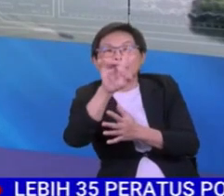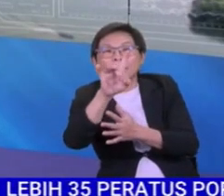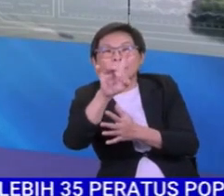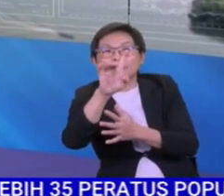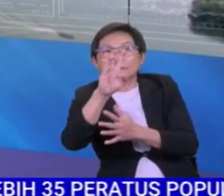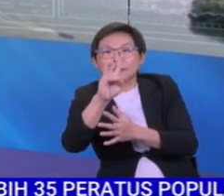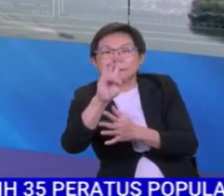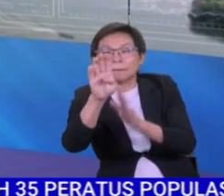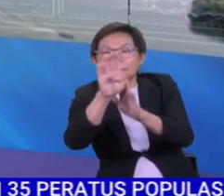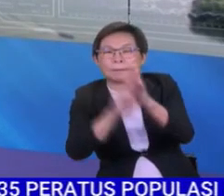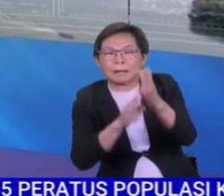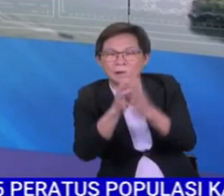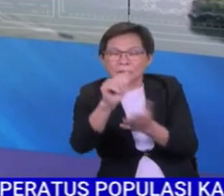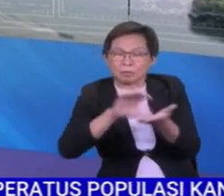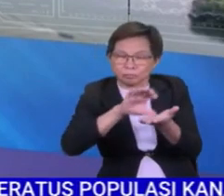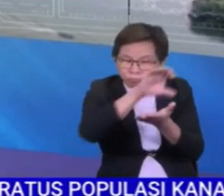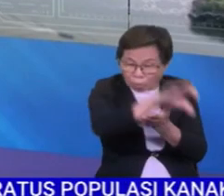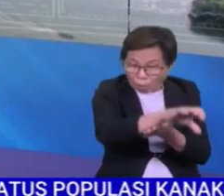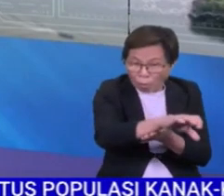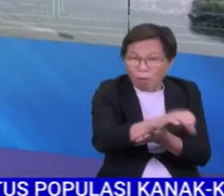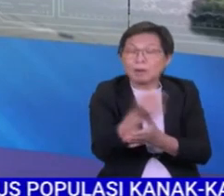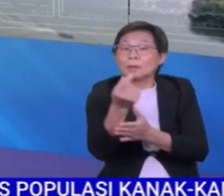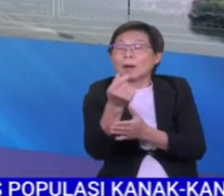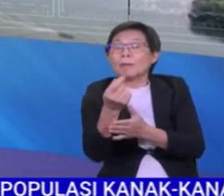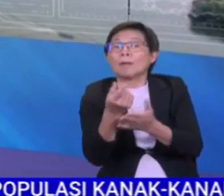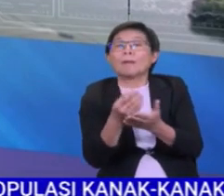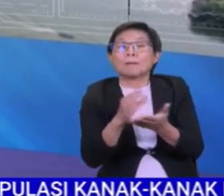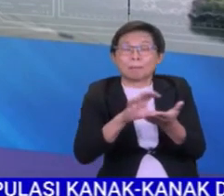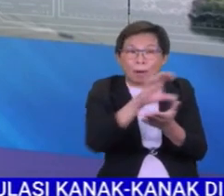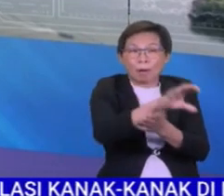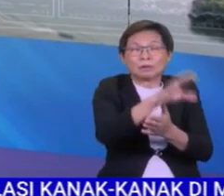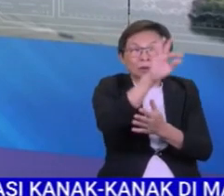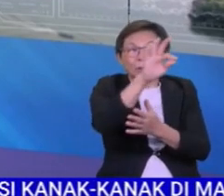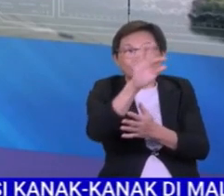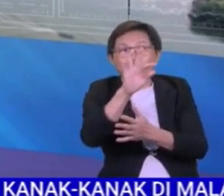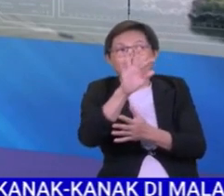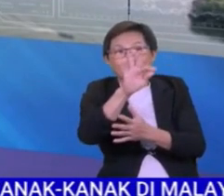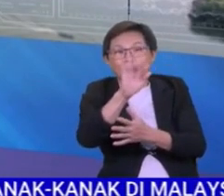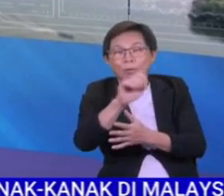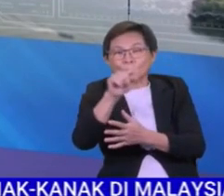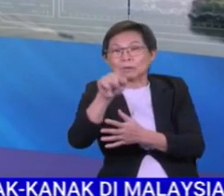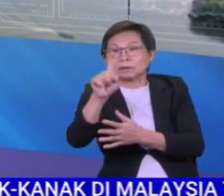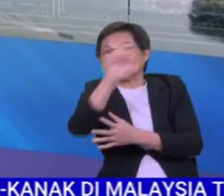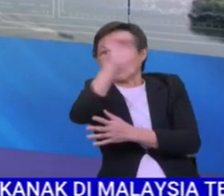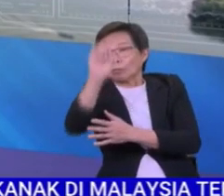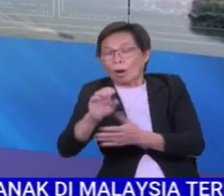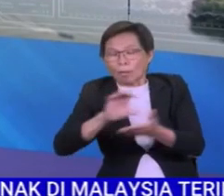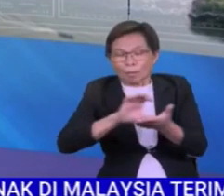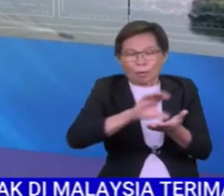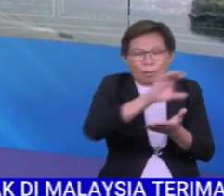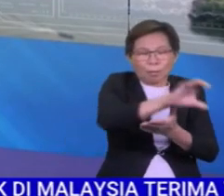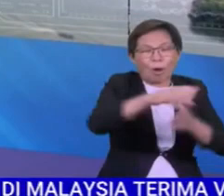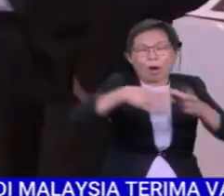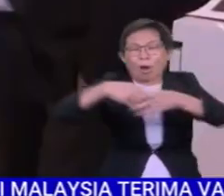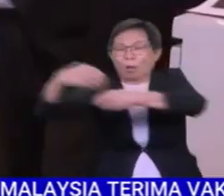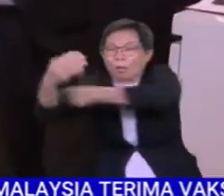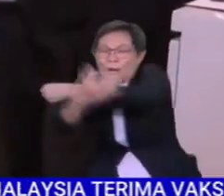4.86 bilion daripada nilai pelaburan itu sebanyak 0.1% merupakan pelaburan